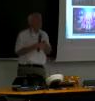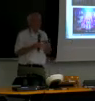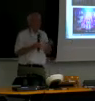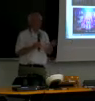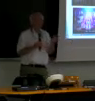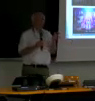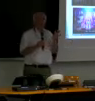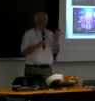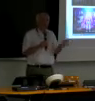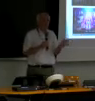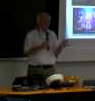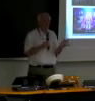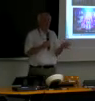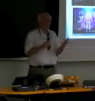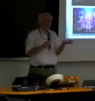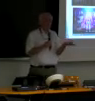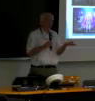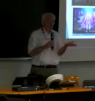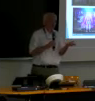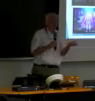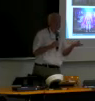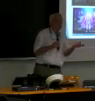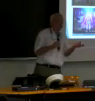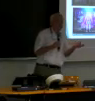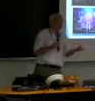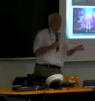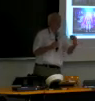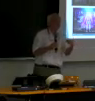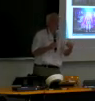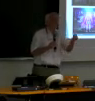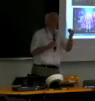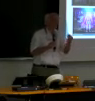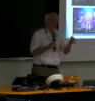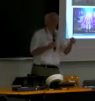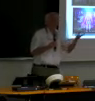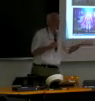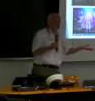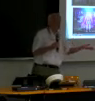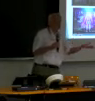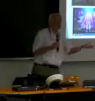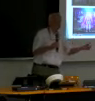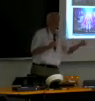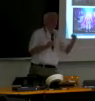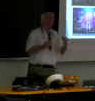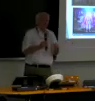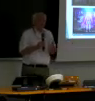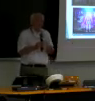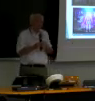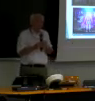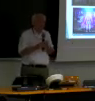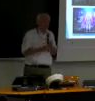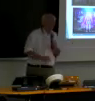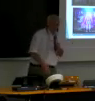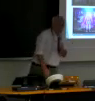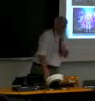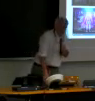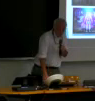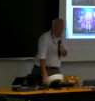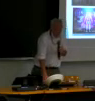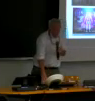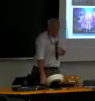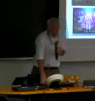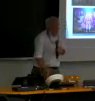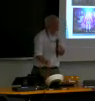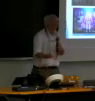nel vostro immaginario. Che cosa serve? Servono competenze, naturalmente, le competenze proprie dell'ingegnere. Ok? Questo è un